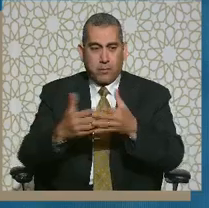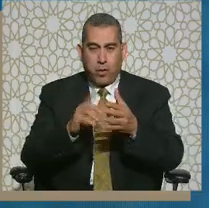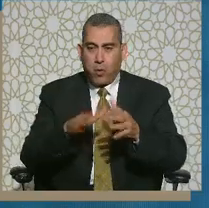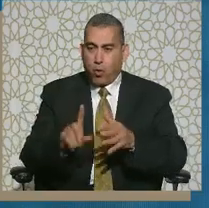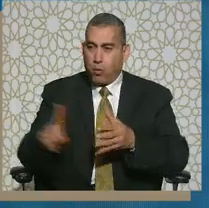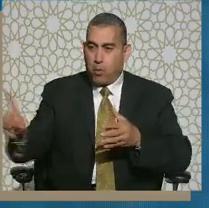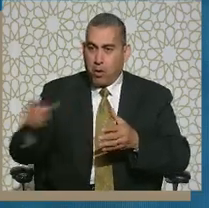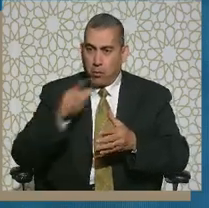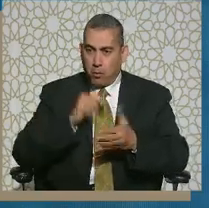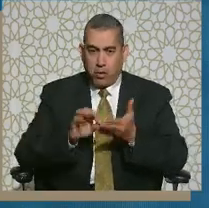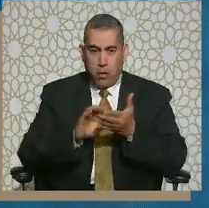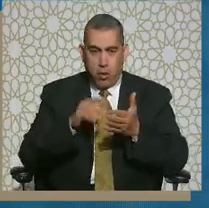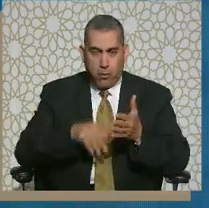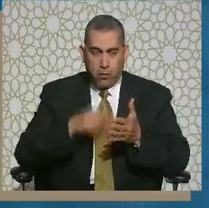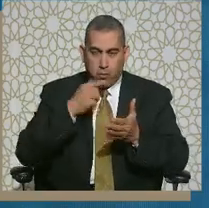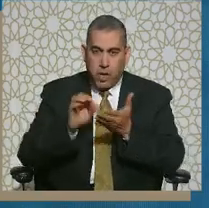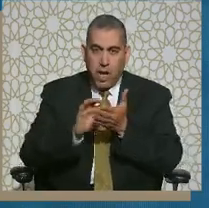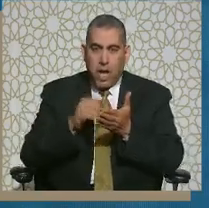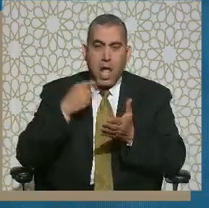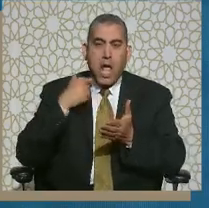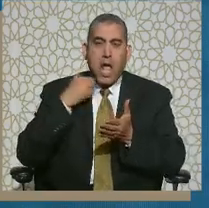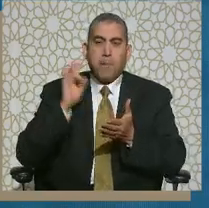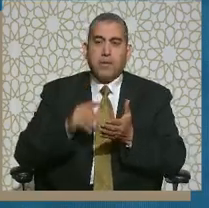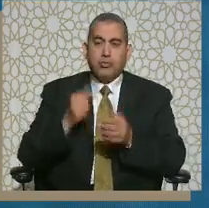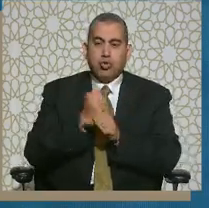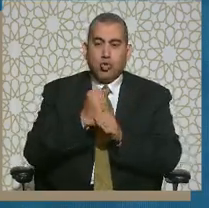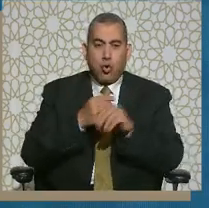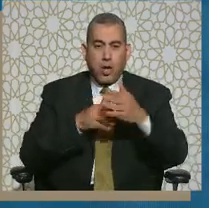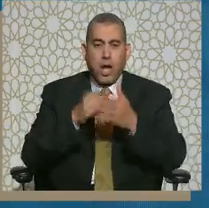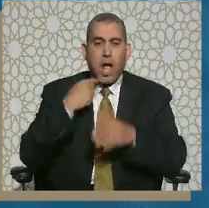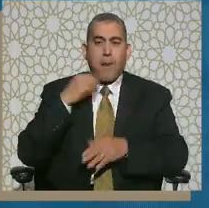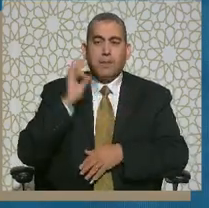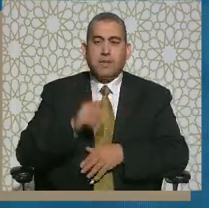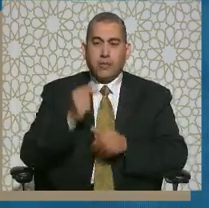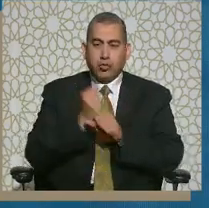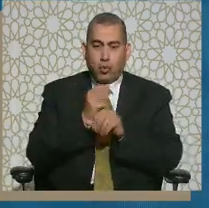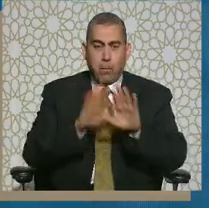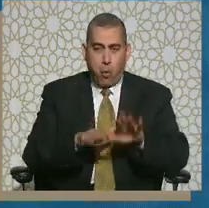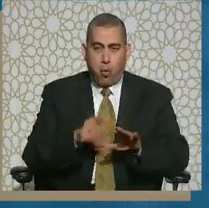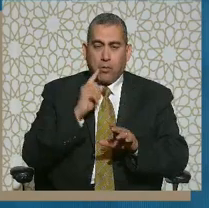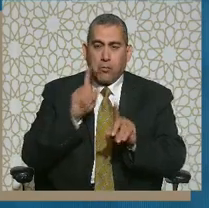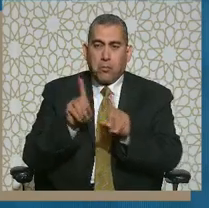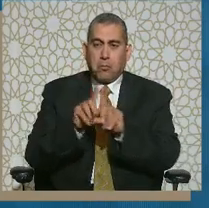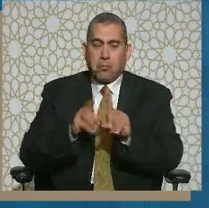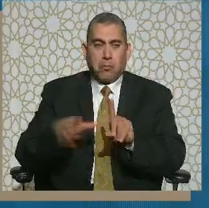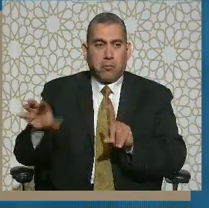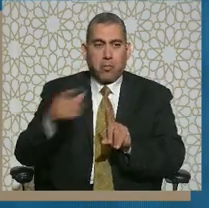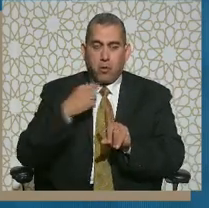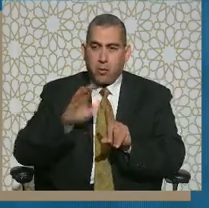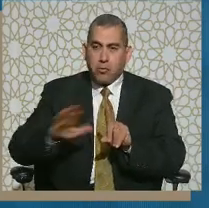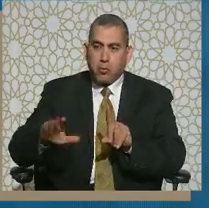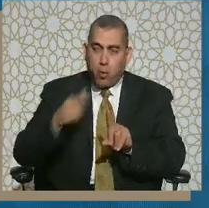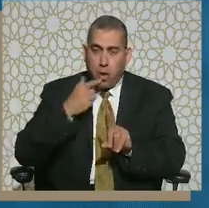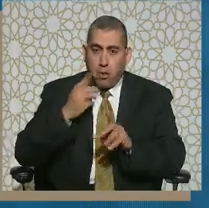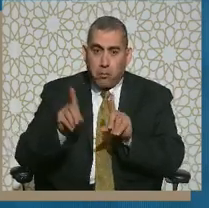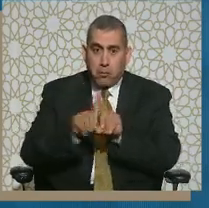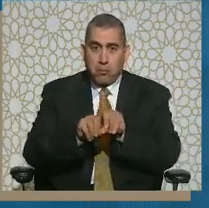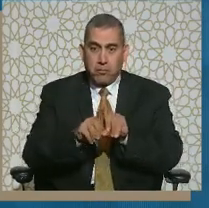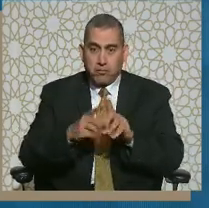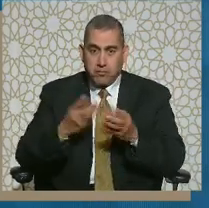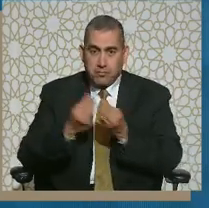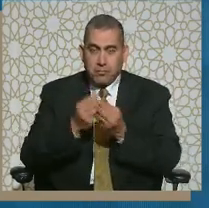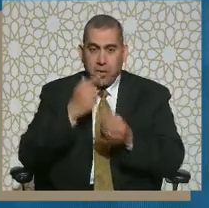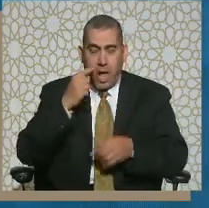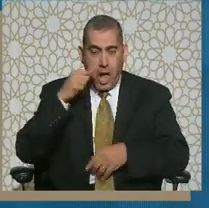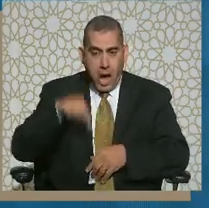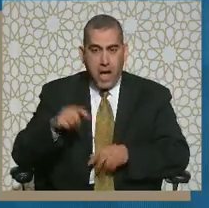القاعده مش متاخد غياب من الشغل وانت جوه الشغل لا حاضر مع احبابك مع اولادك مع اهلك اه صحيح الحياه سريعه